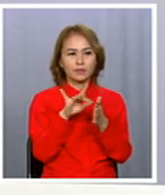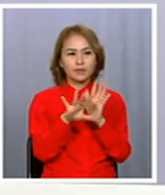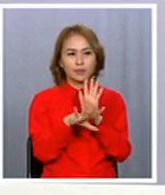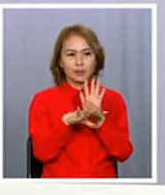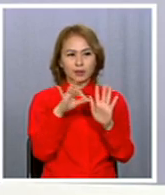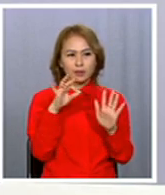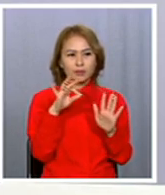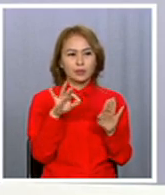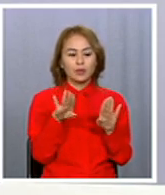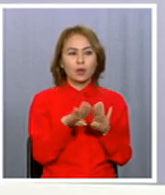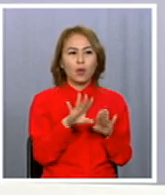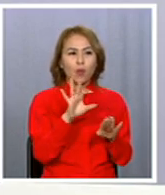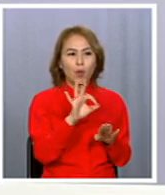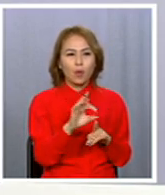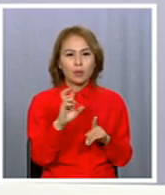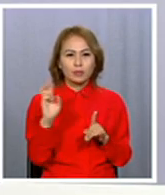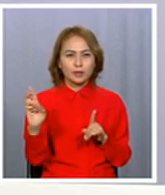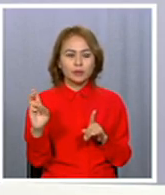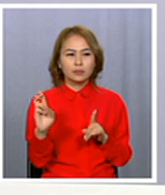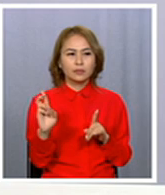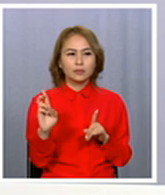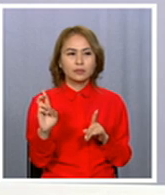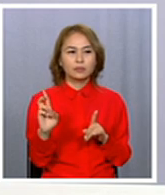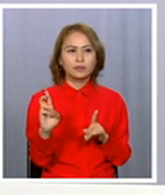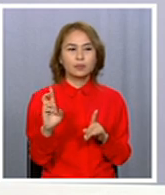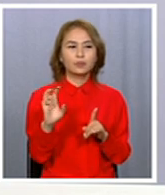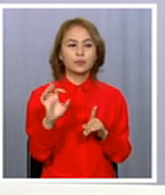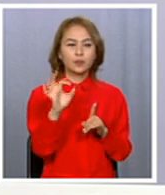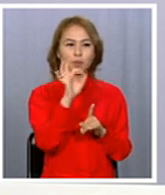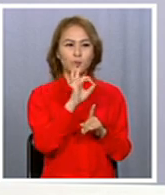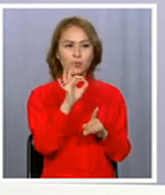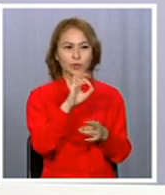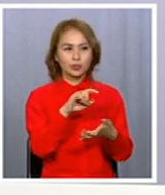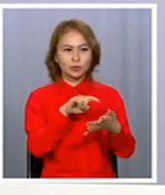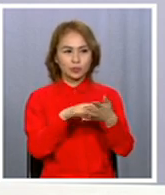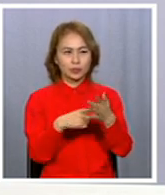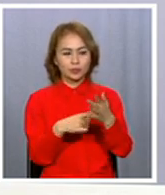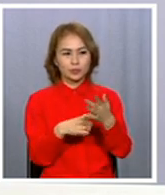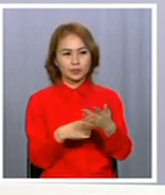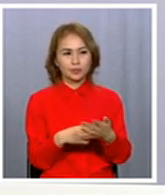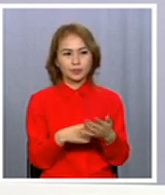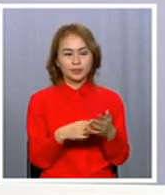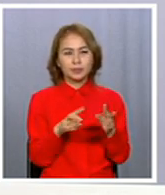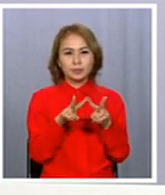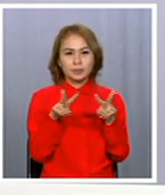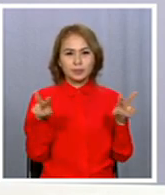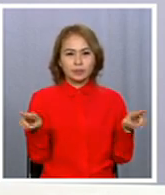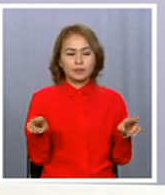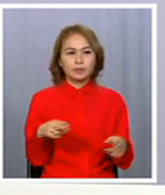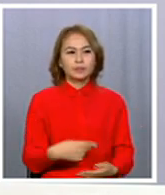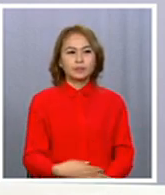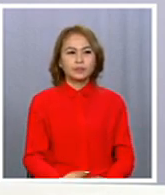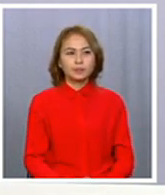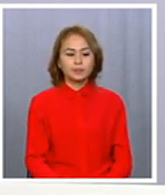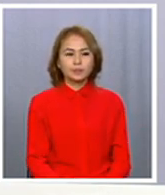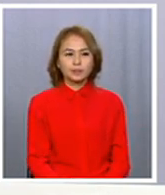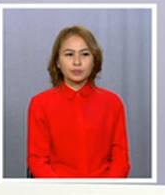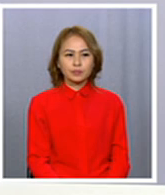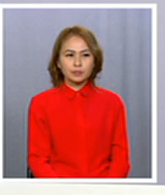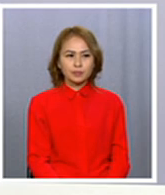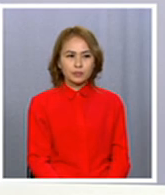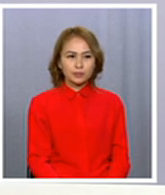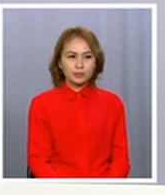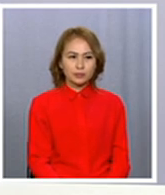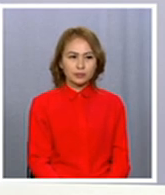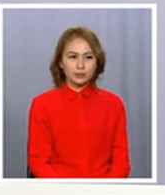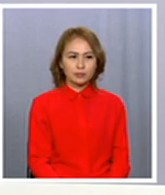мына ОБ сәулесін нөлдік нүктемен, яғни сызғышпен бірдей етіп қоямыз. Одан кейін балалар қараңыздар,